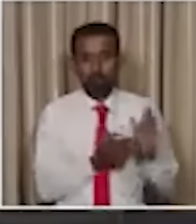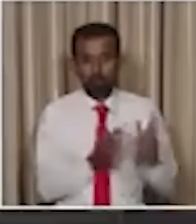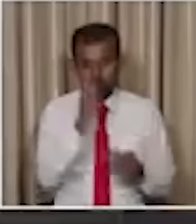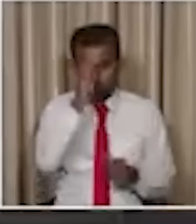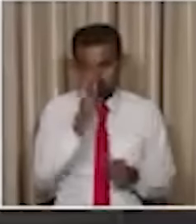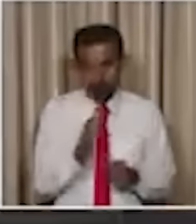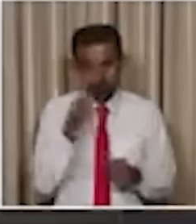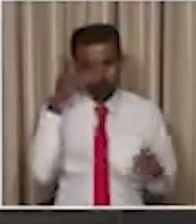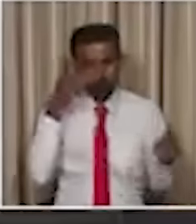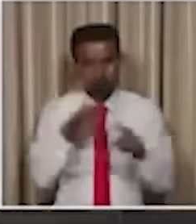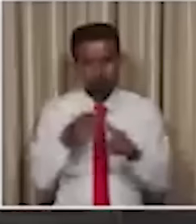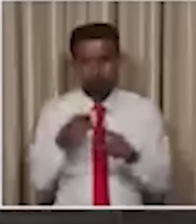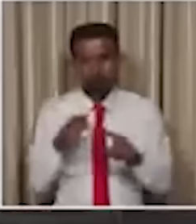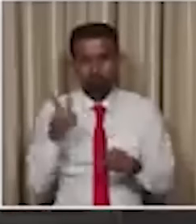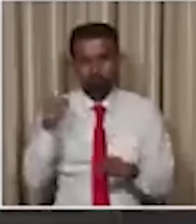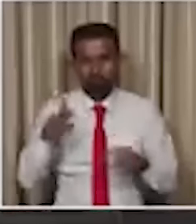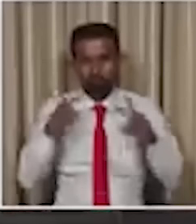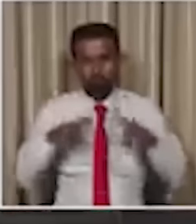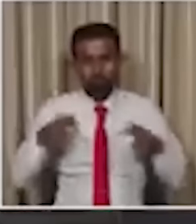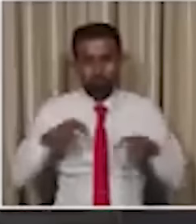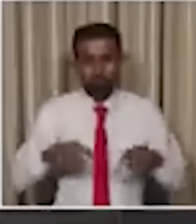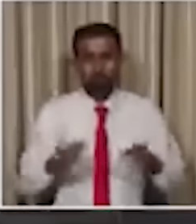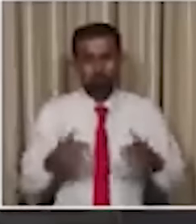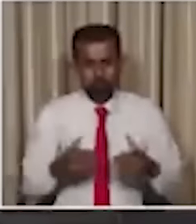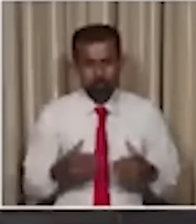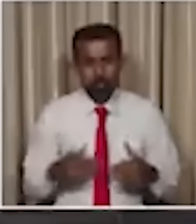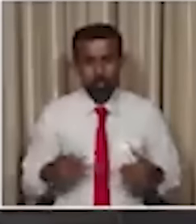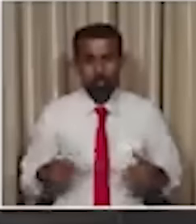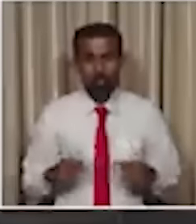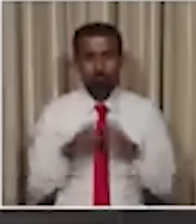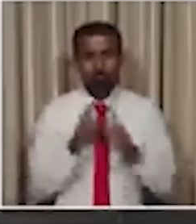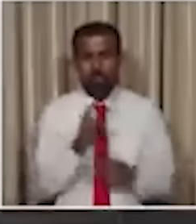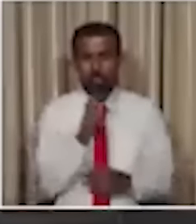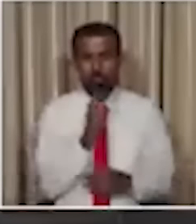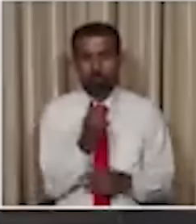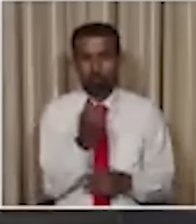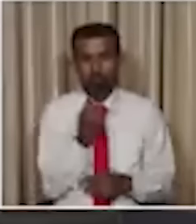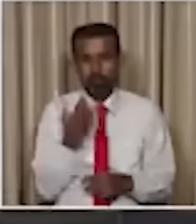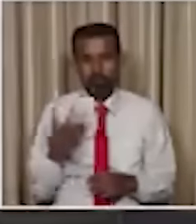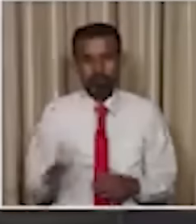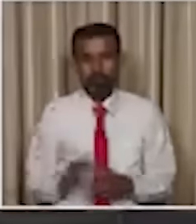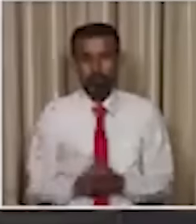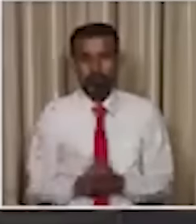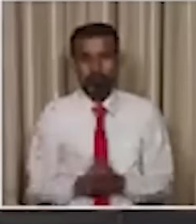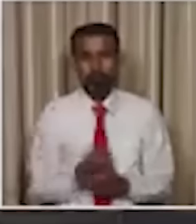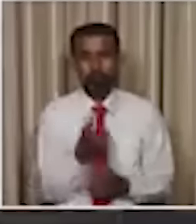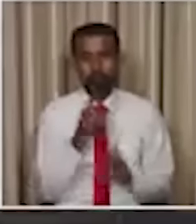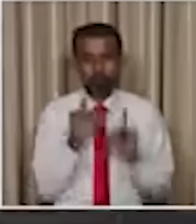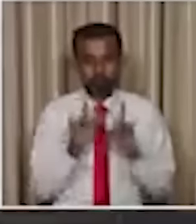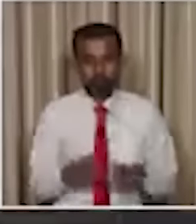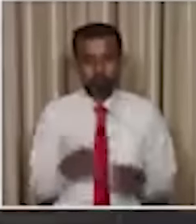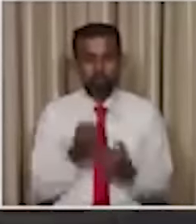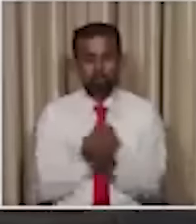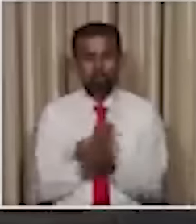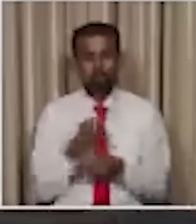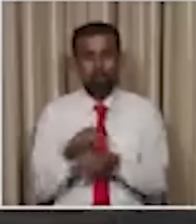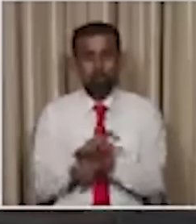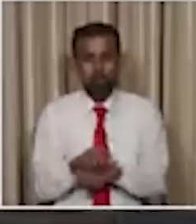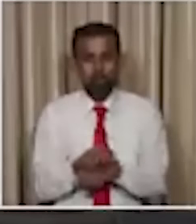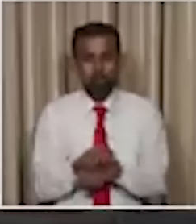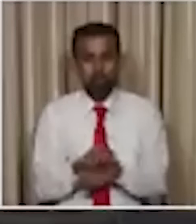මහතා සම්බන්ධ විනය ක්‍රියාමාර්ග ගන්නා ලෙසට ශ්‍රේෂ්ඨාධිකරණය නියෝග කර තිබුණි. එම නියෝගය අනුව ජාතික පොලිස් කමිෂන් සභාව